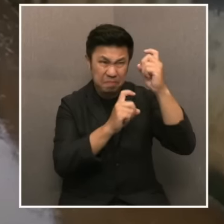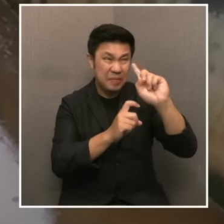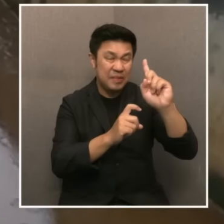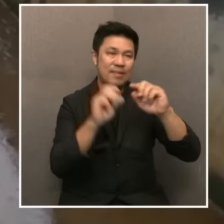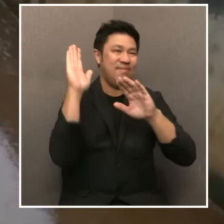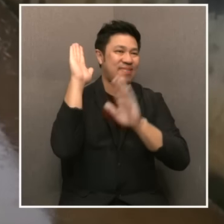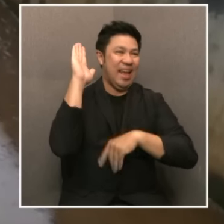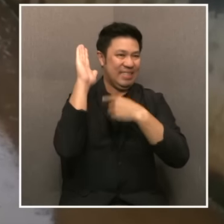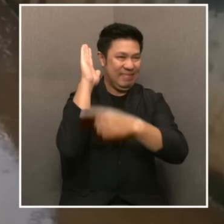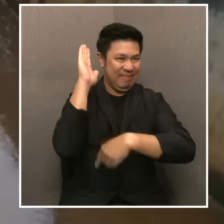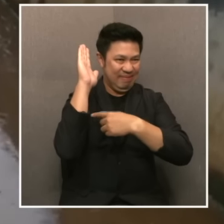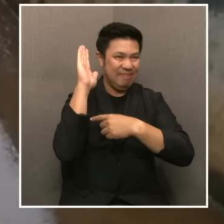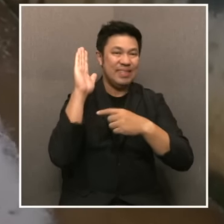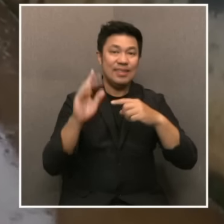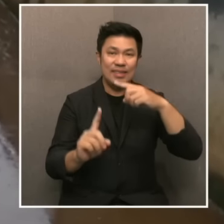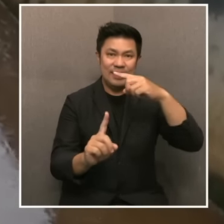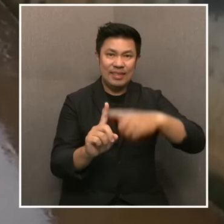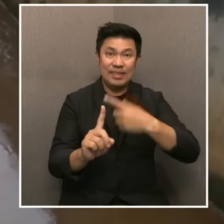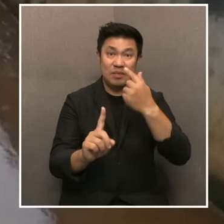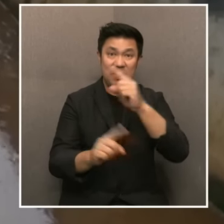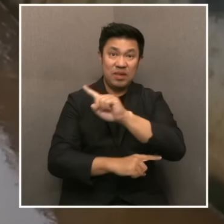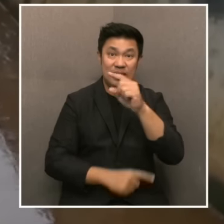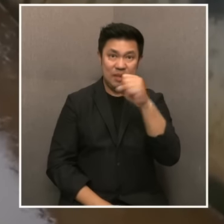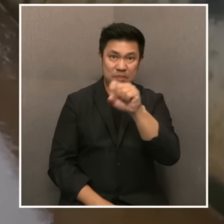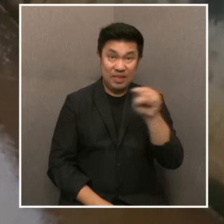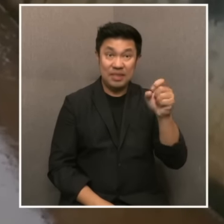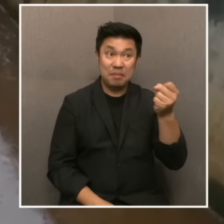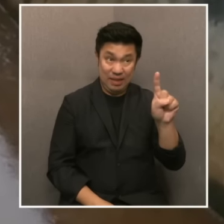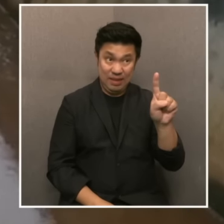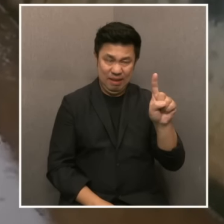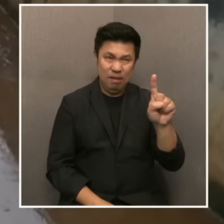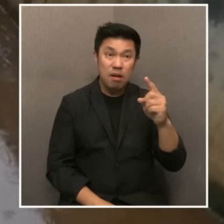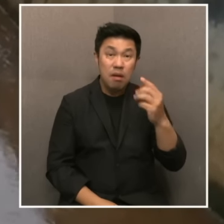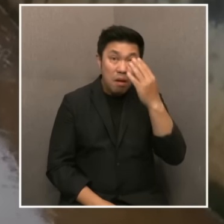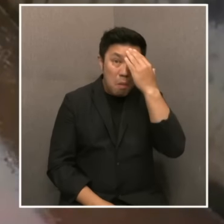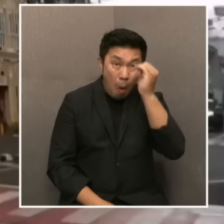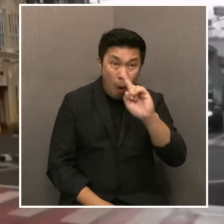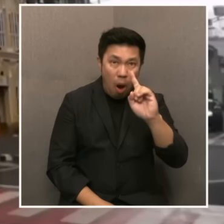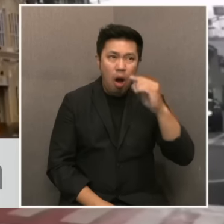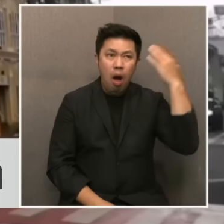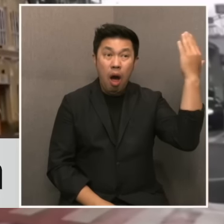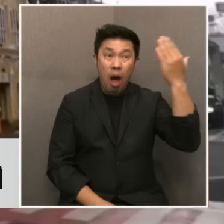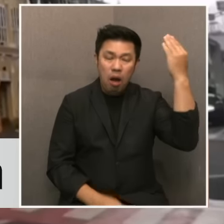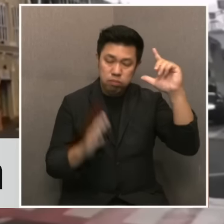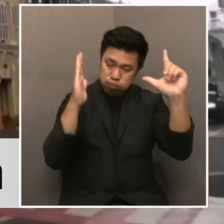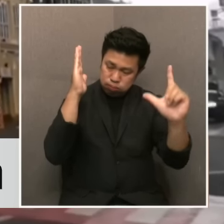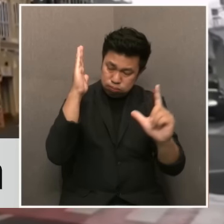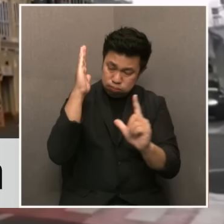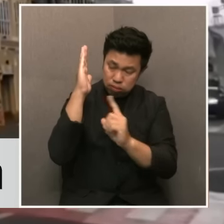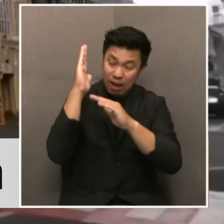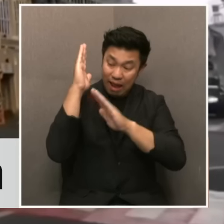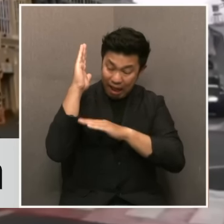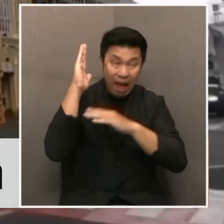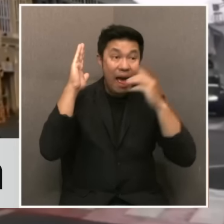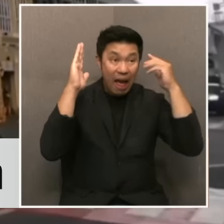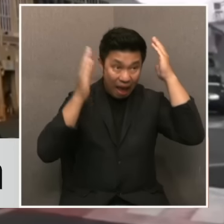ิเวณภาคใต้ในช่วงวัที่ 10 ถึง 11 พื้นศจิกายนนี้เนองจากรองมรสุมพาดผ่านภาคใตตอนล่างและประเทศมา